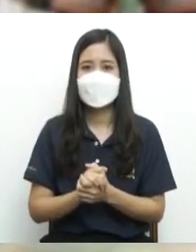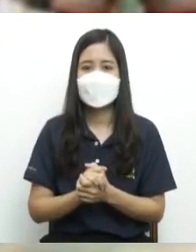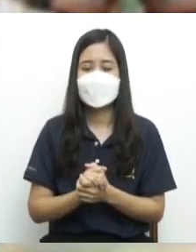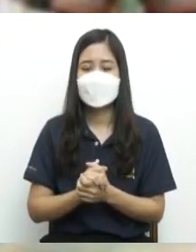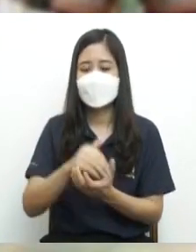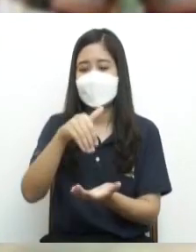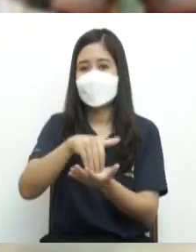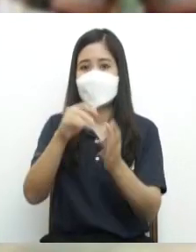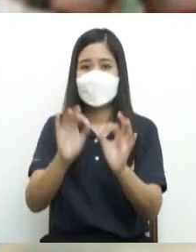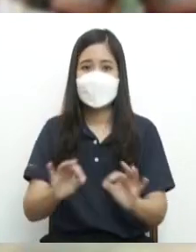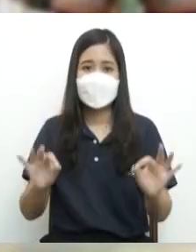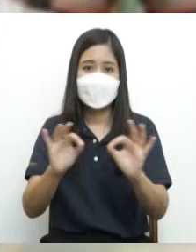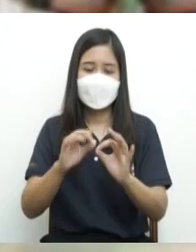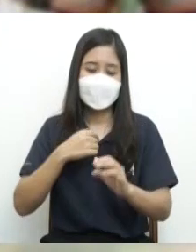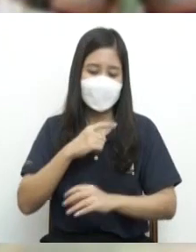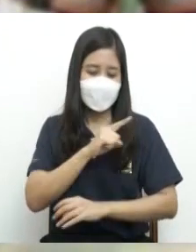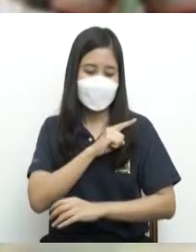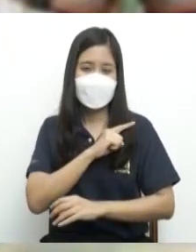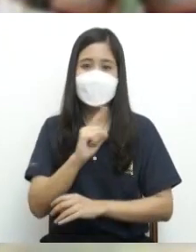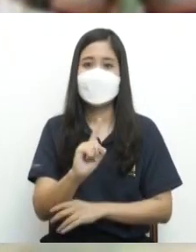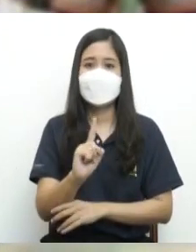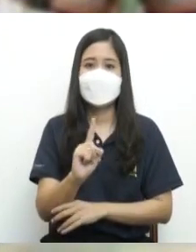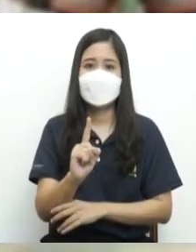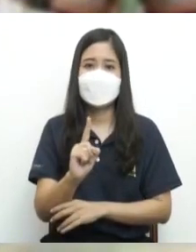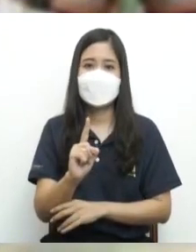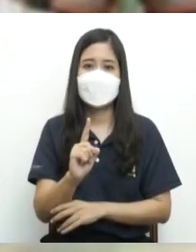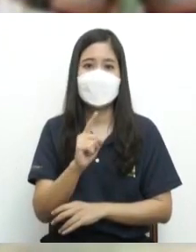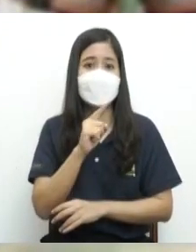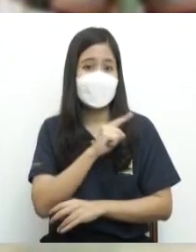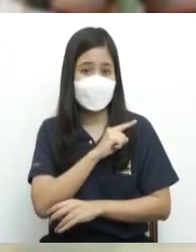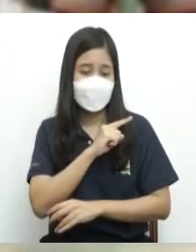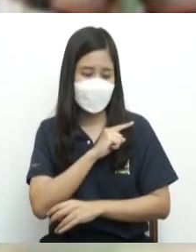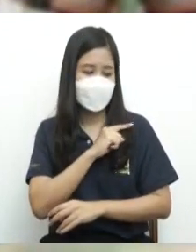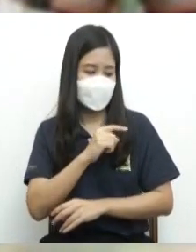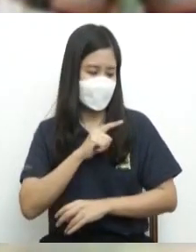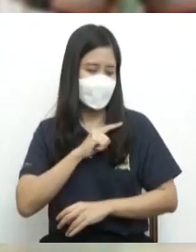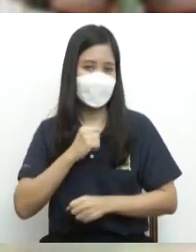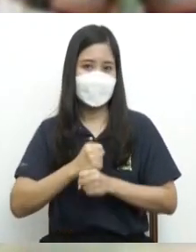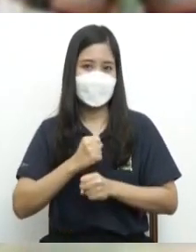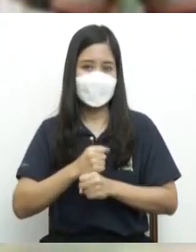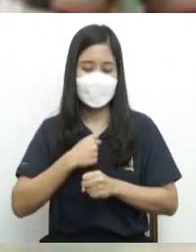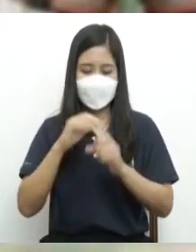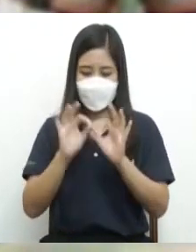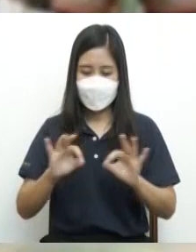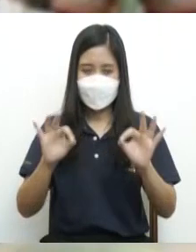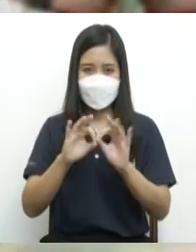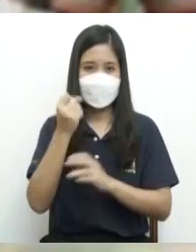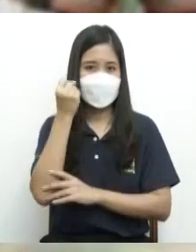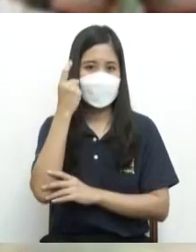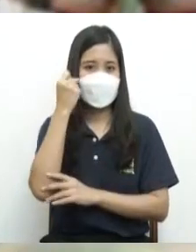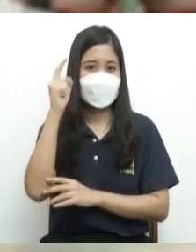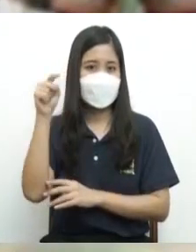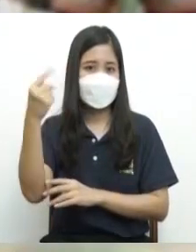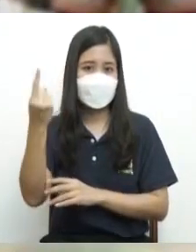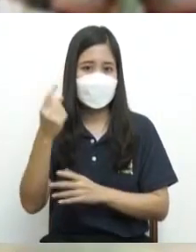รามีหน้าที่อะไรนะครับหน้าที่เป็นสิ่งแรกที่เราต้องเข้าใจอย่างถ่องแท้ว่าหน้าที่ความเป็นอย่